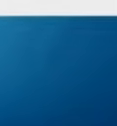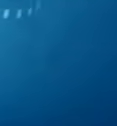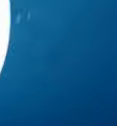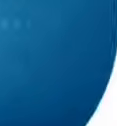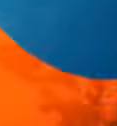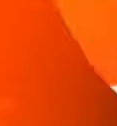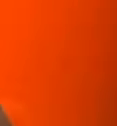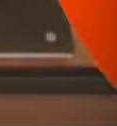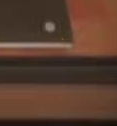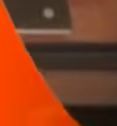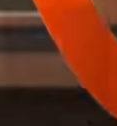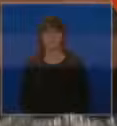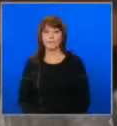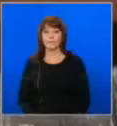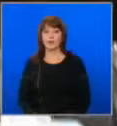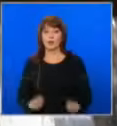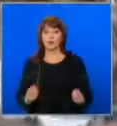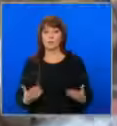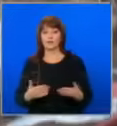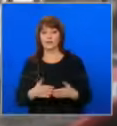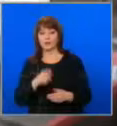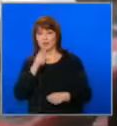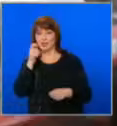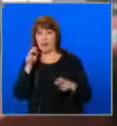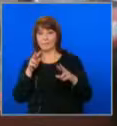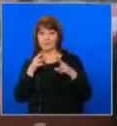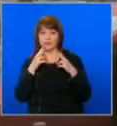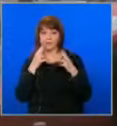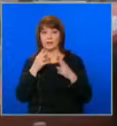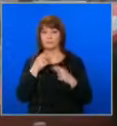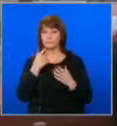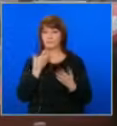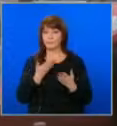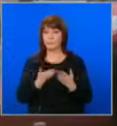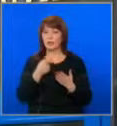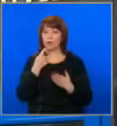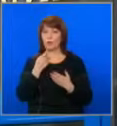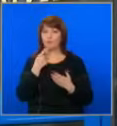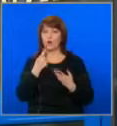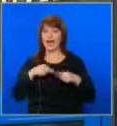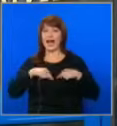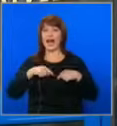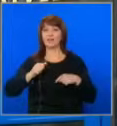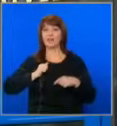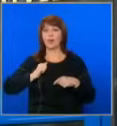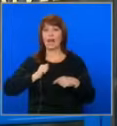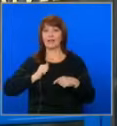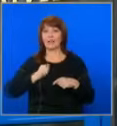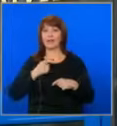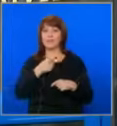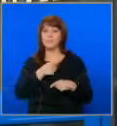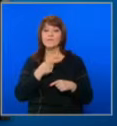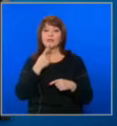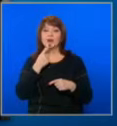news пред посвета и у нас говори адвокатът велимир атанасов за който се твърди че е бил мозъкът в схемата на